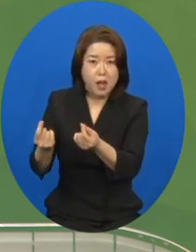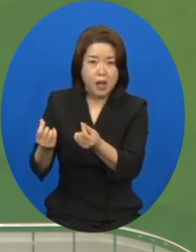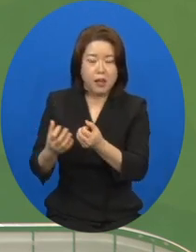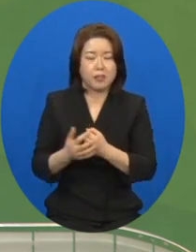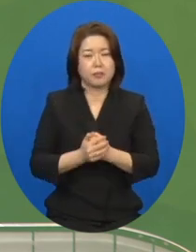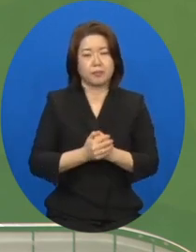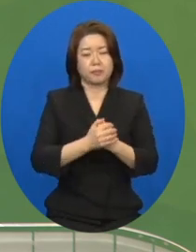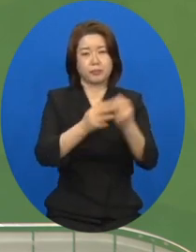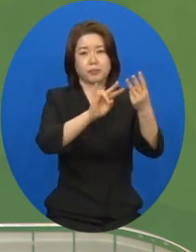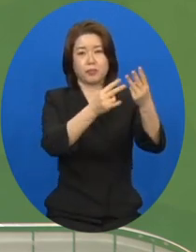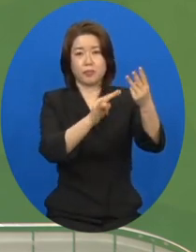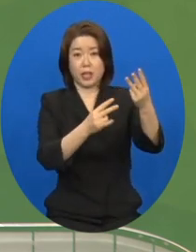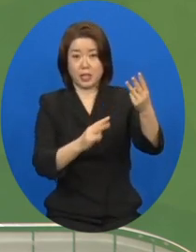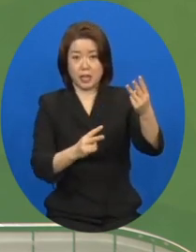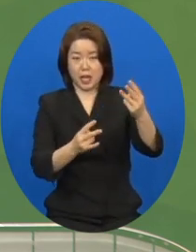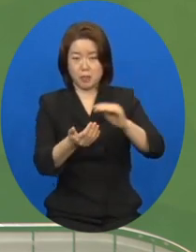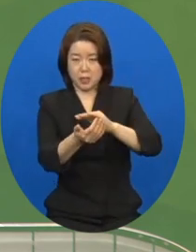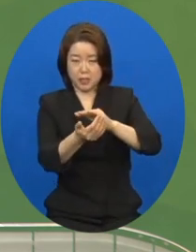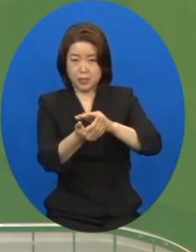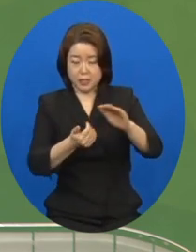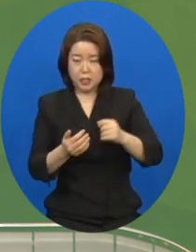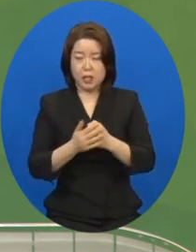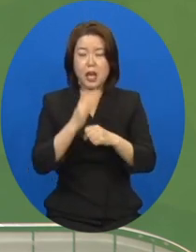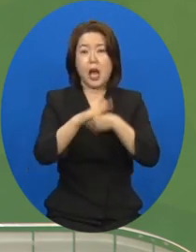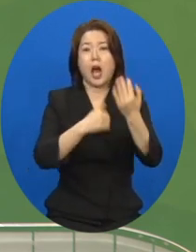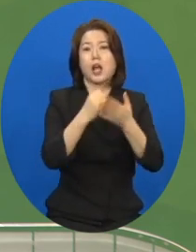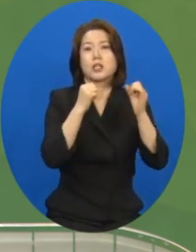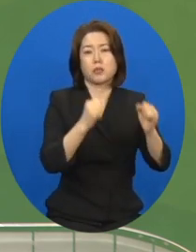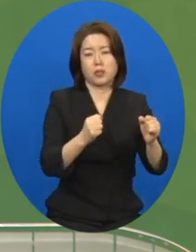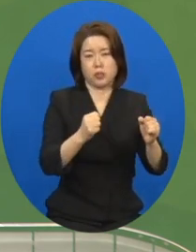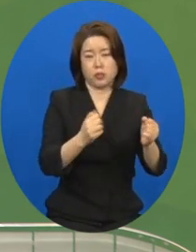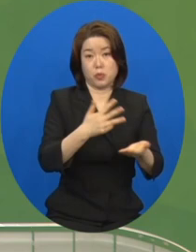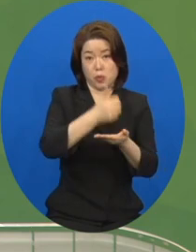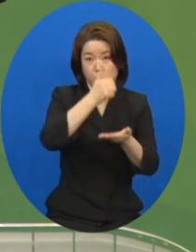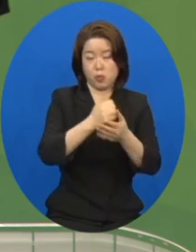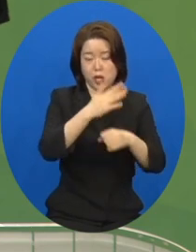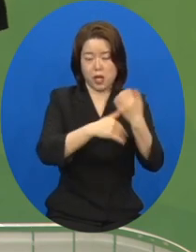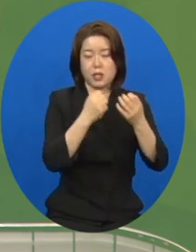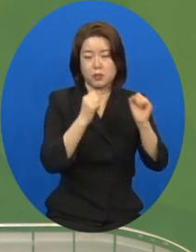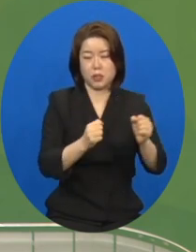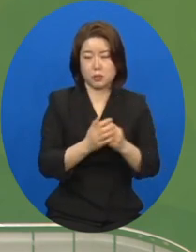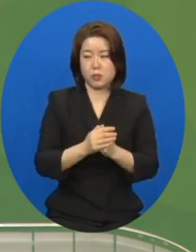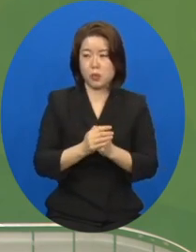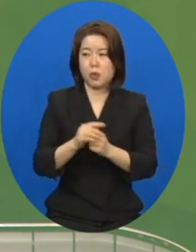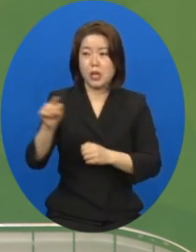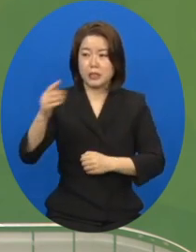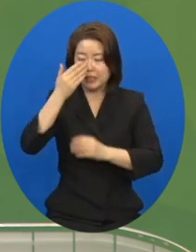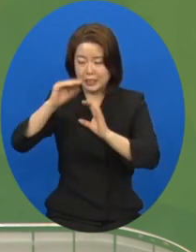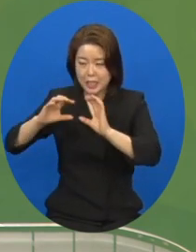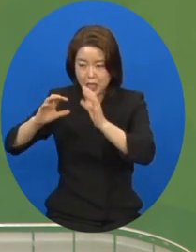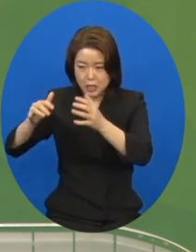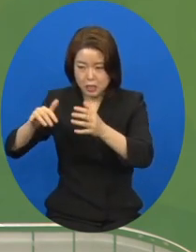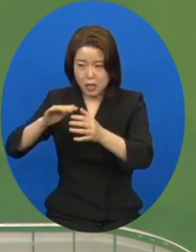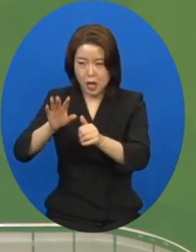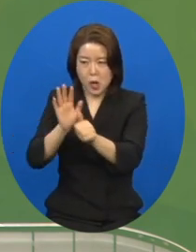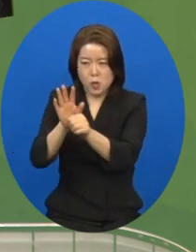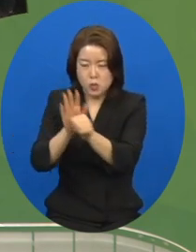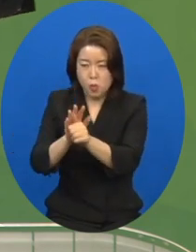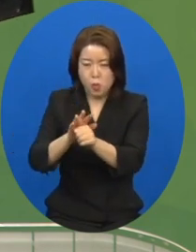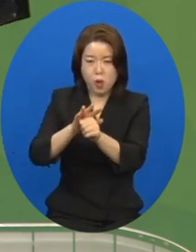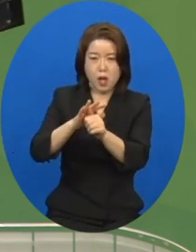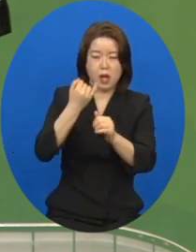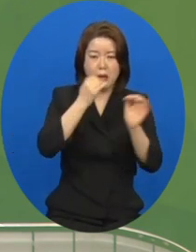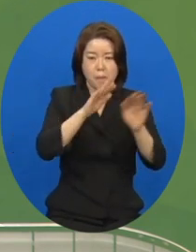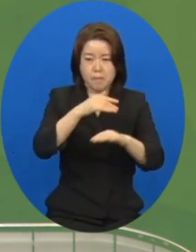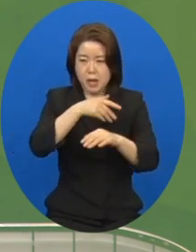라합은 이미 하나님이 계시고 여호와 하나님이 계시고 그들이 이스라엘 백성을 홍해를 건너게 하시고 그리고 이